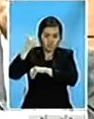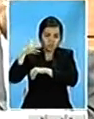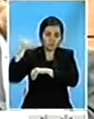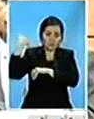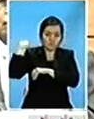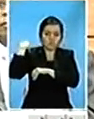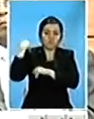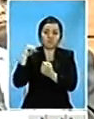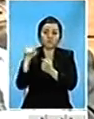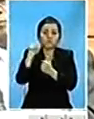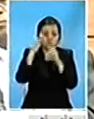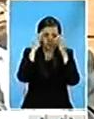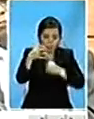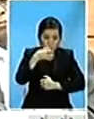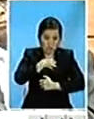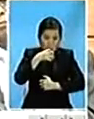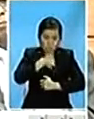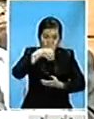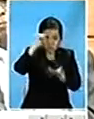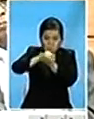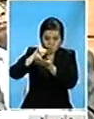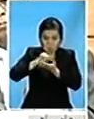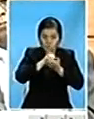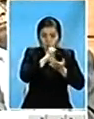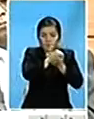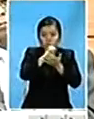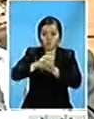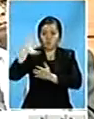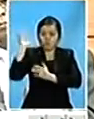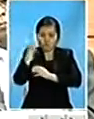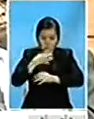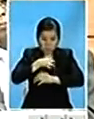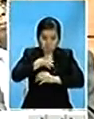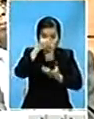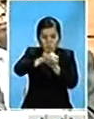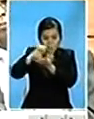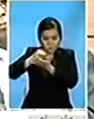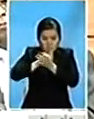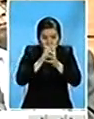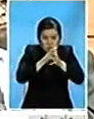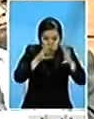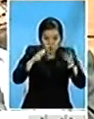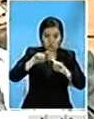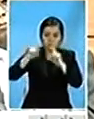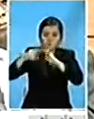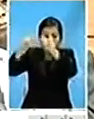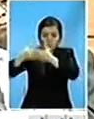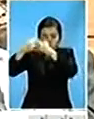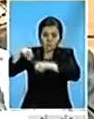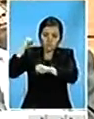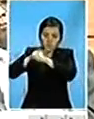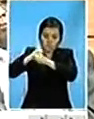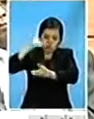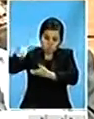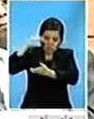าความต้องการรถยนต์จากตลาดโลกณวันนี้เนี่ยสูงมากอยู่แล้วดังนั้นพวกผมก็อด